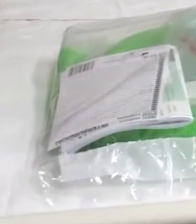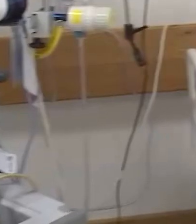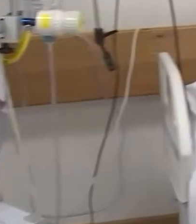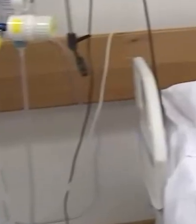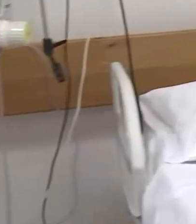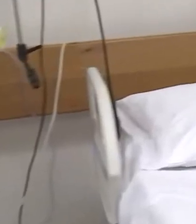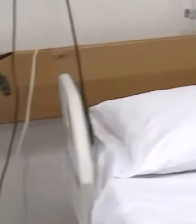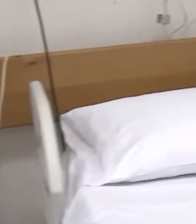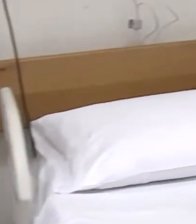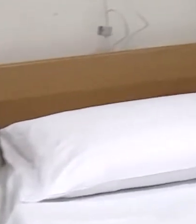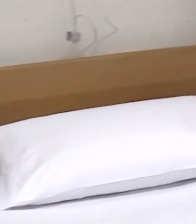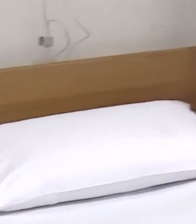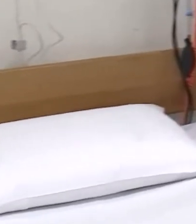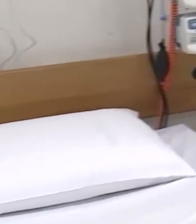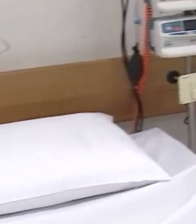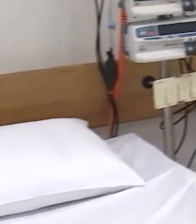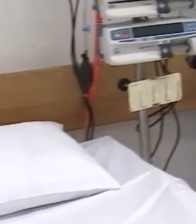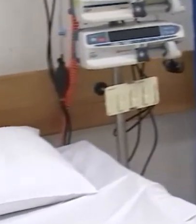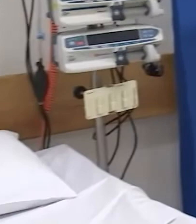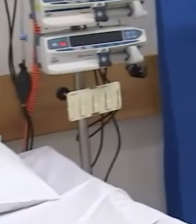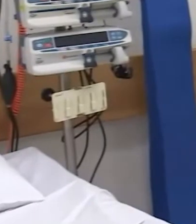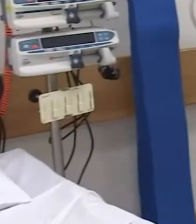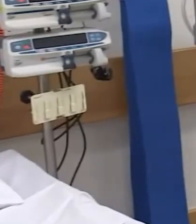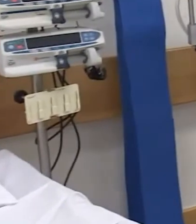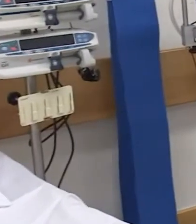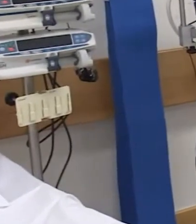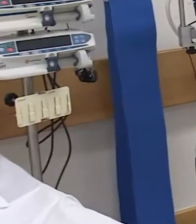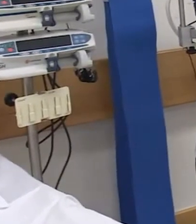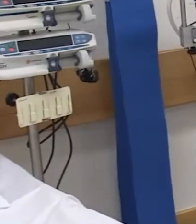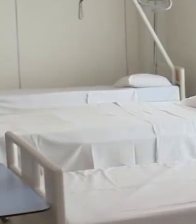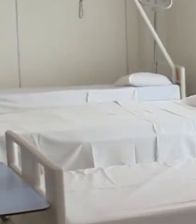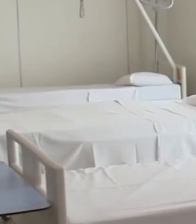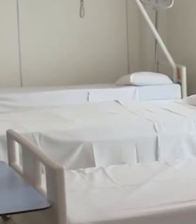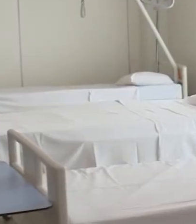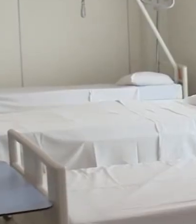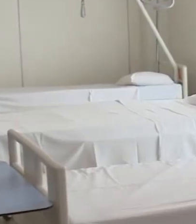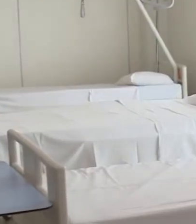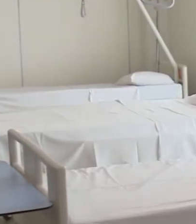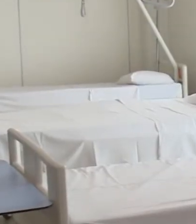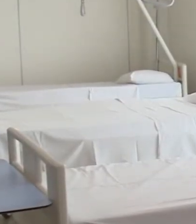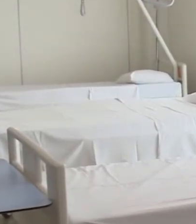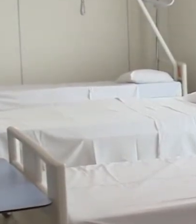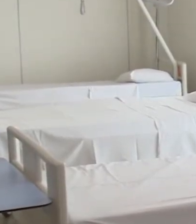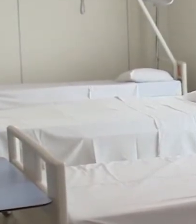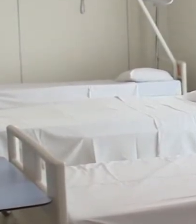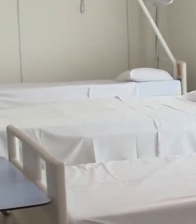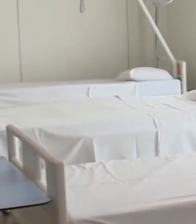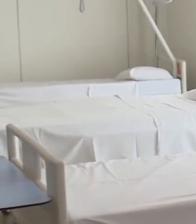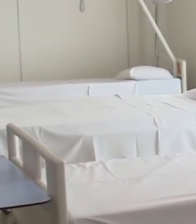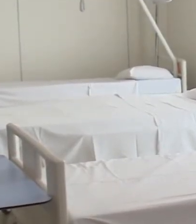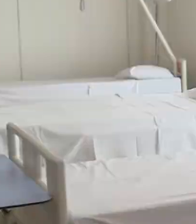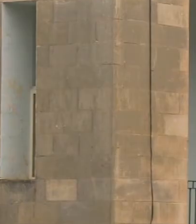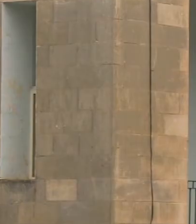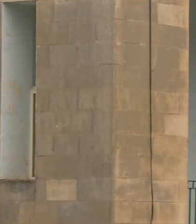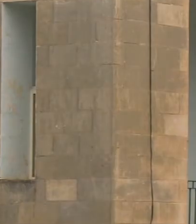l-COVID fil-waqt li 6 persuni jinsabu fl-ITU tal-Isptar Mater Dei. Fis-swali oħra f'Mater Dei hemm 10